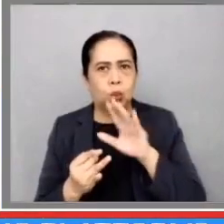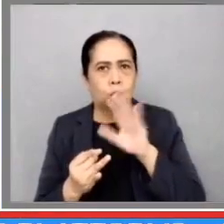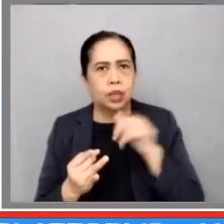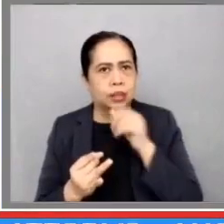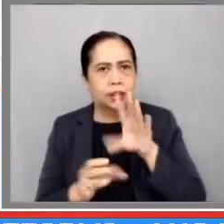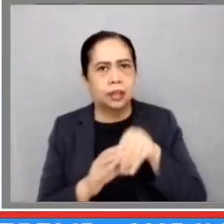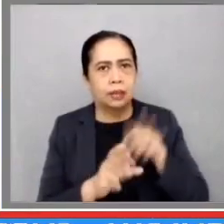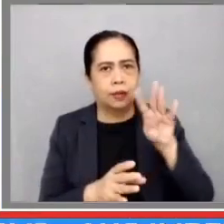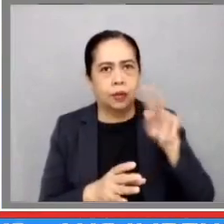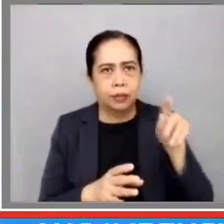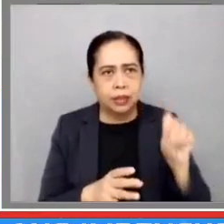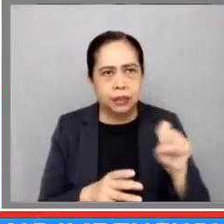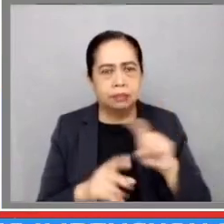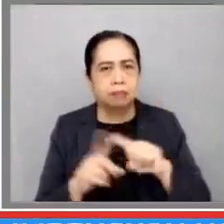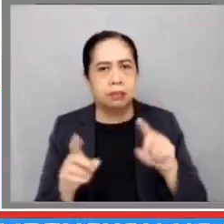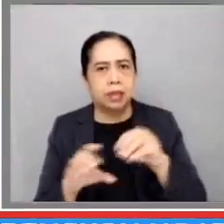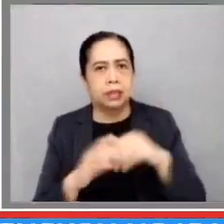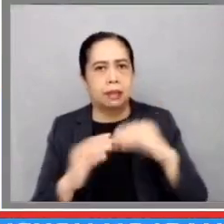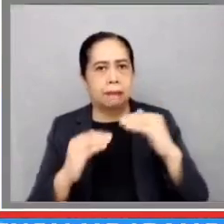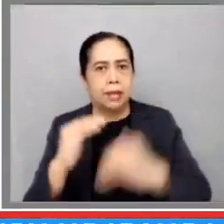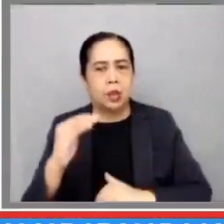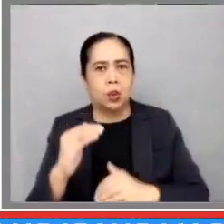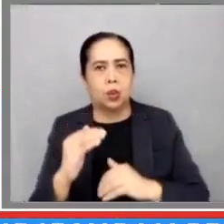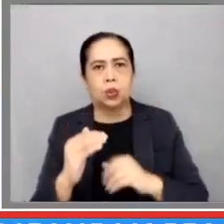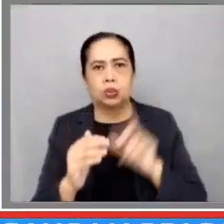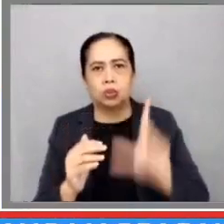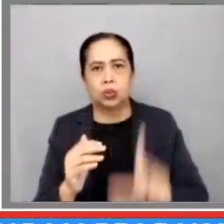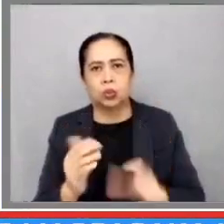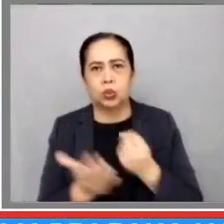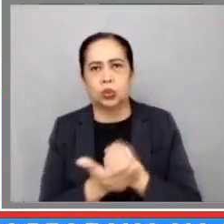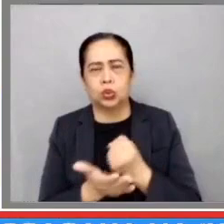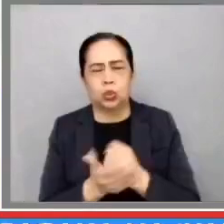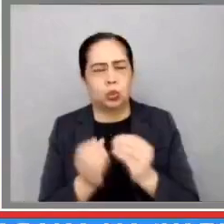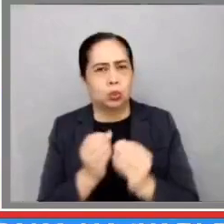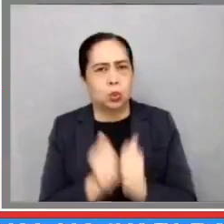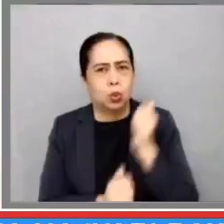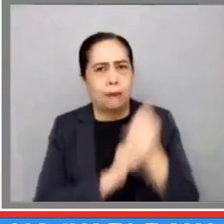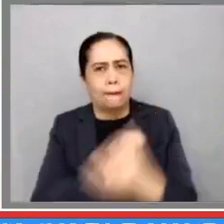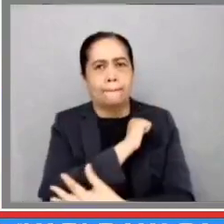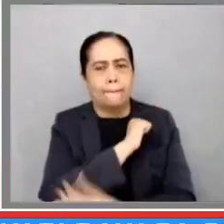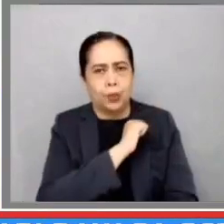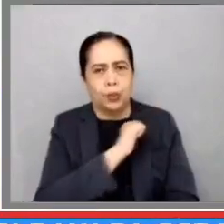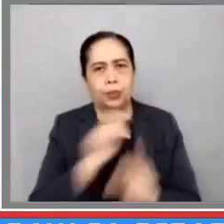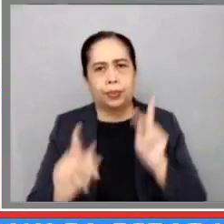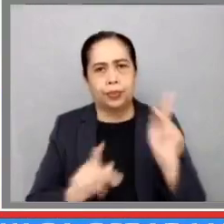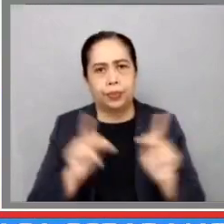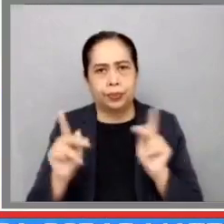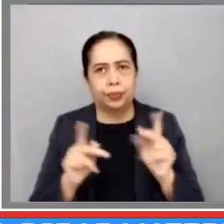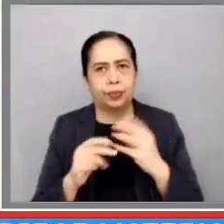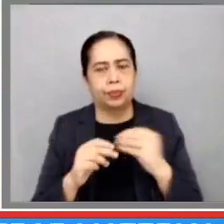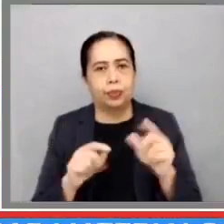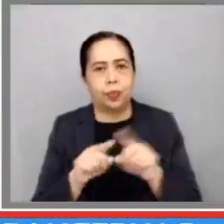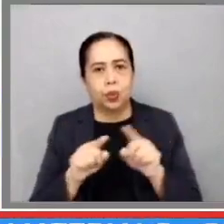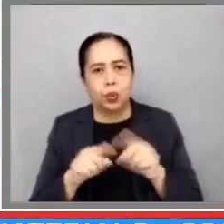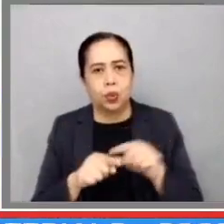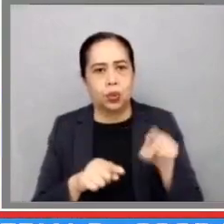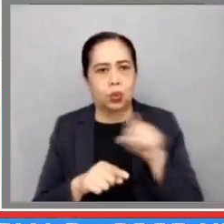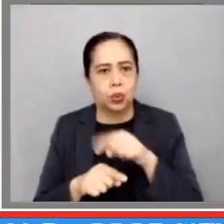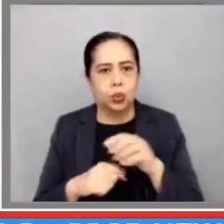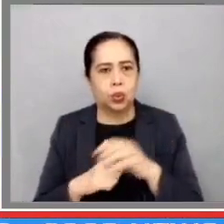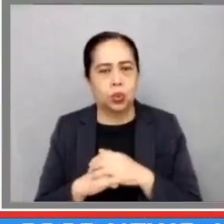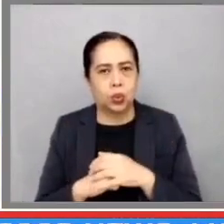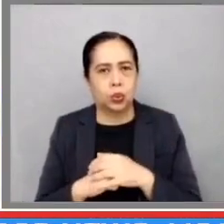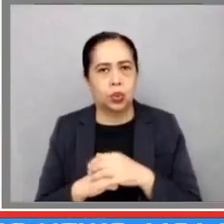4-piece pero nasa below minimum wage po o poorest of the poor po nating mga kababayan at syempre po yung pong ating mga